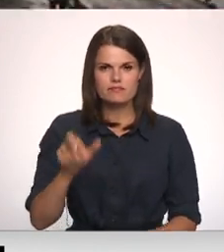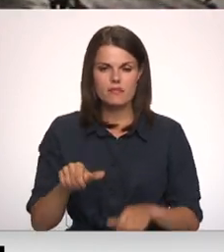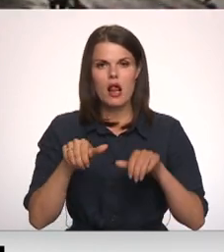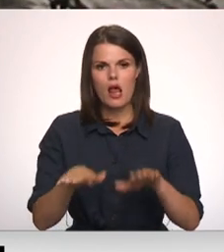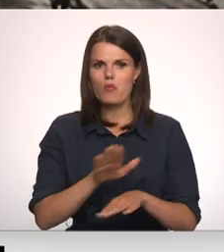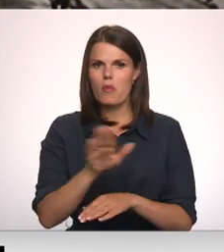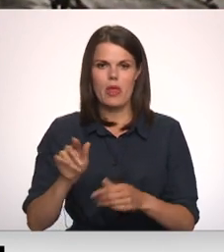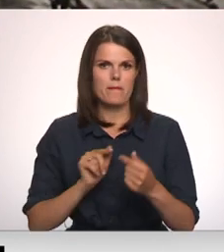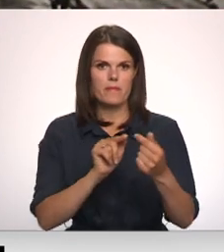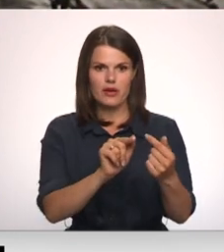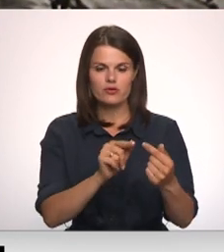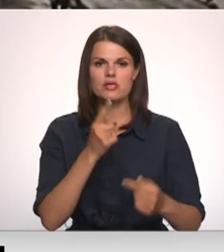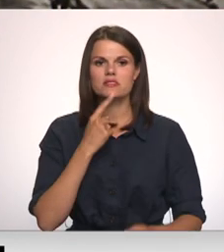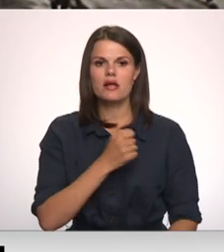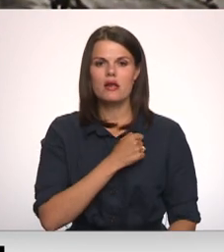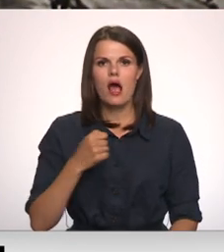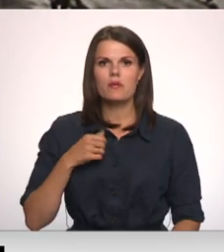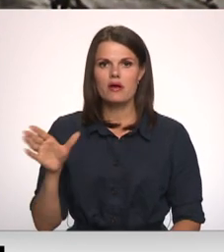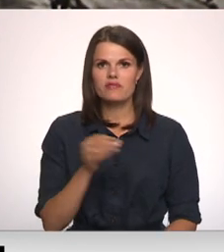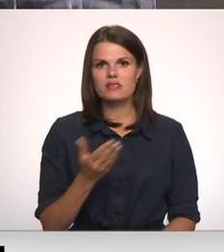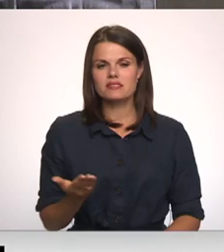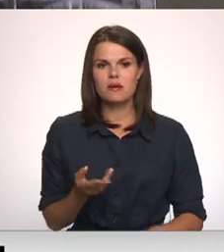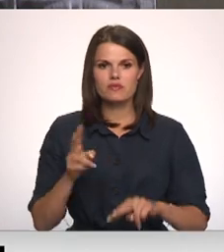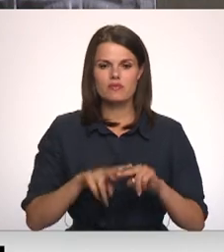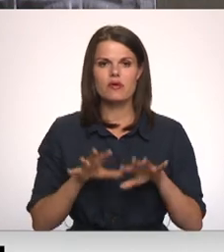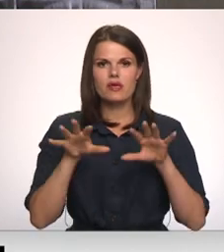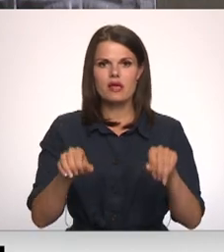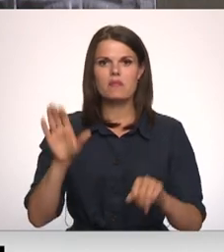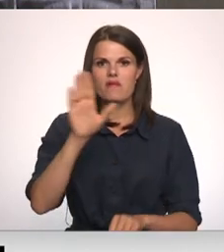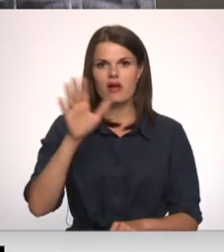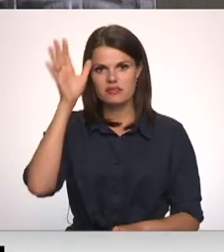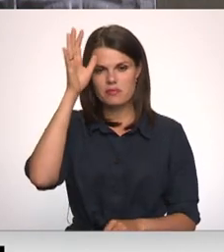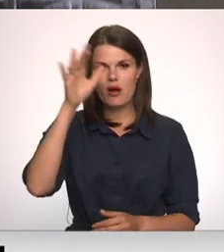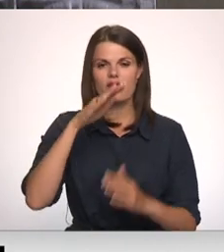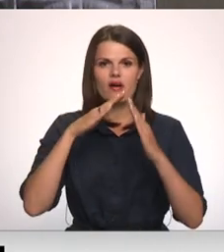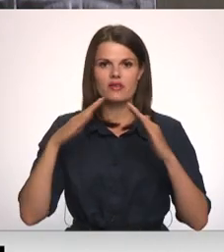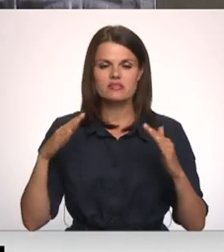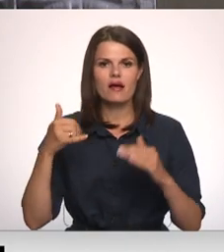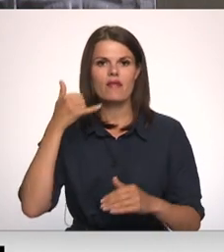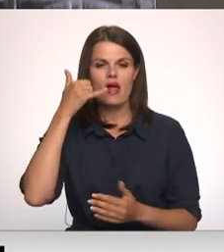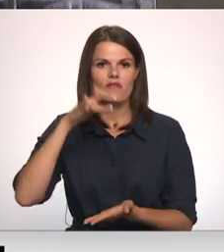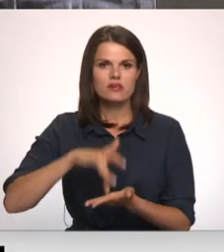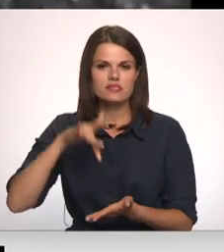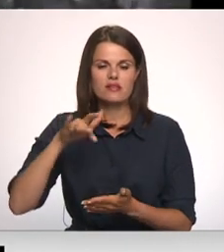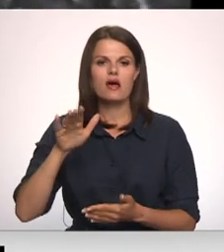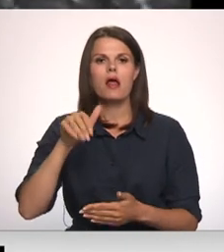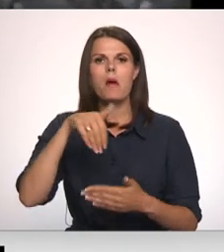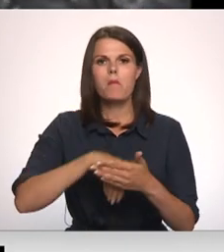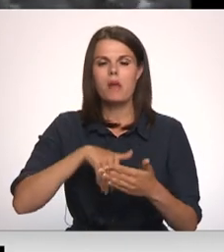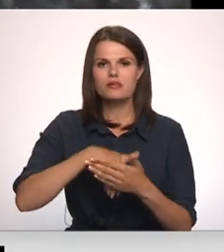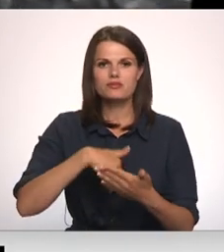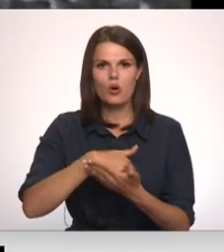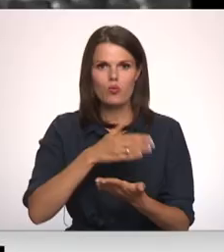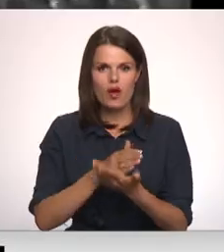nepretoties. Sarkanā armija visās apdzīvotajās vietās ieņēma valsts pārvaldes ēkas, telefonu centrāles, pastanu banku nodaļas, tipogrāfijas.